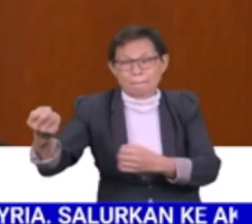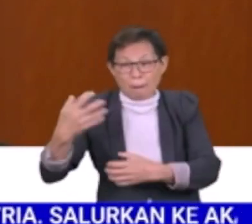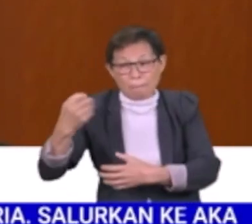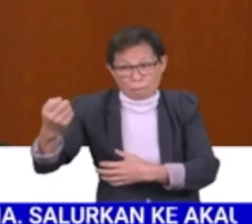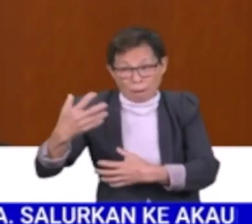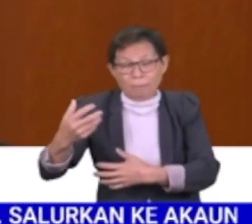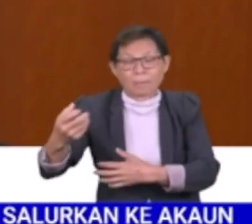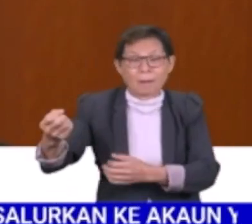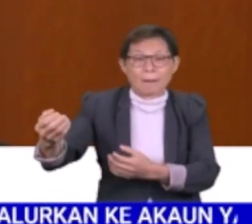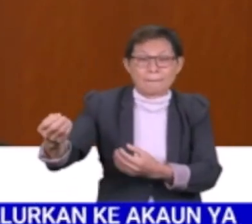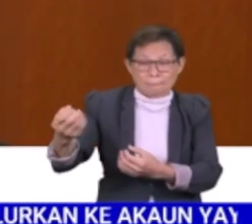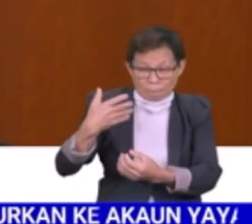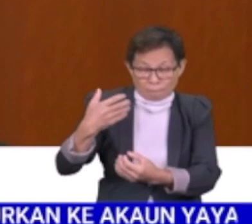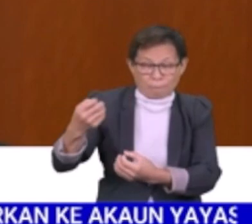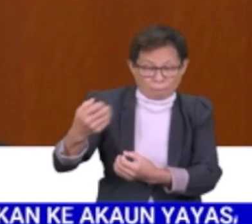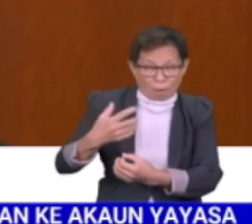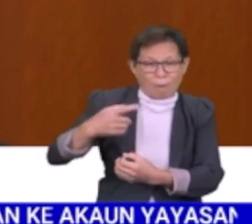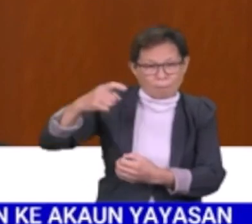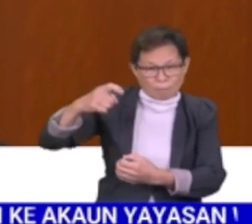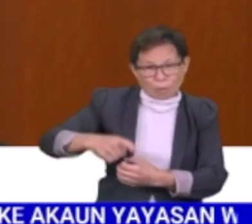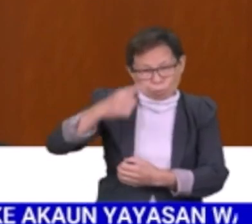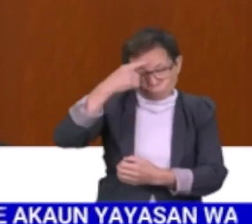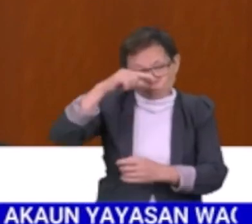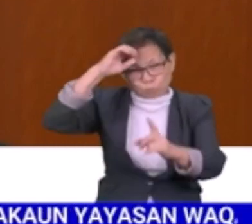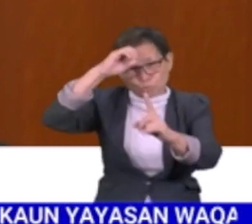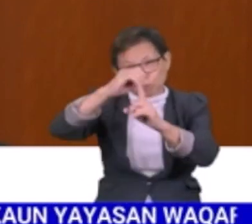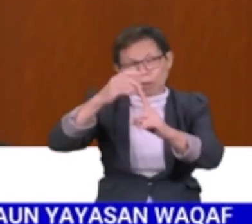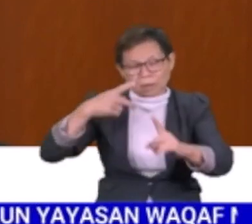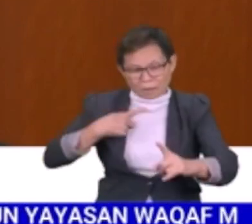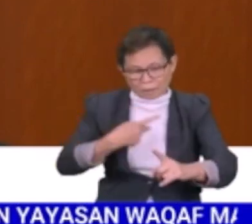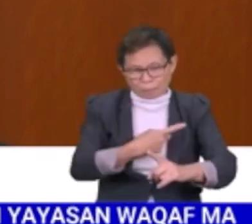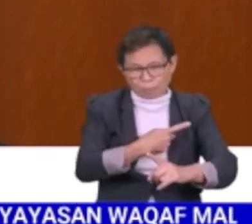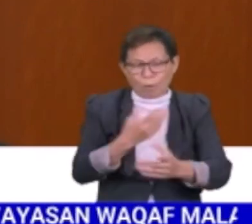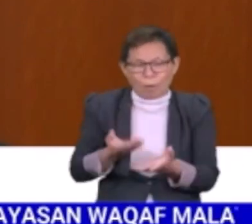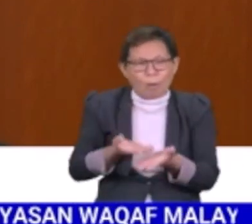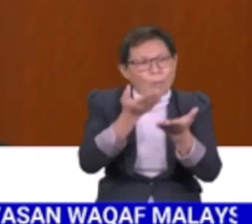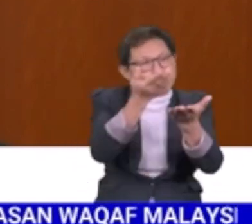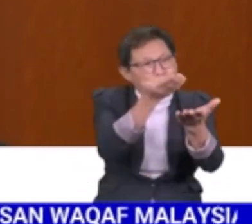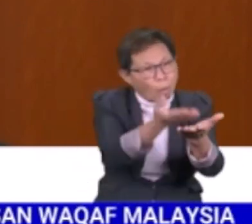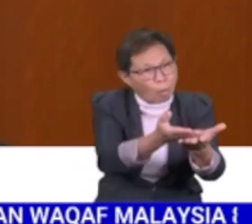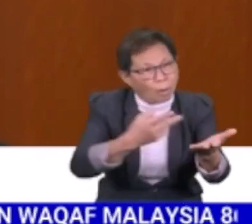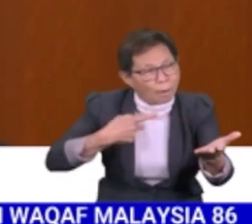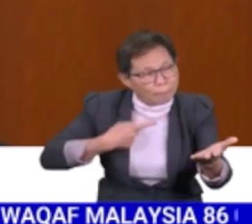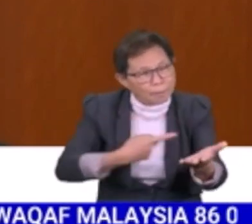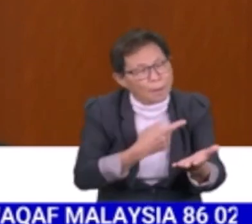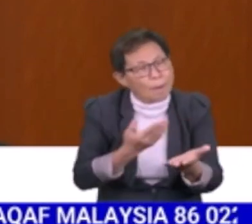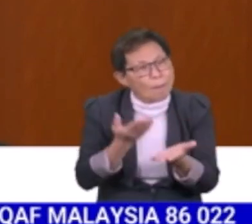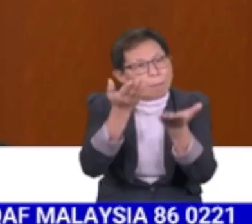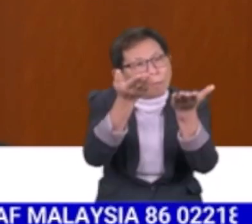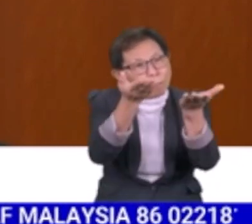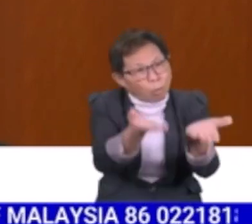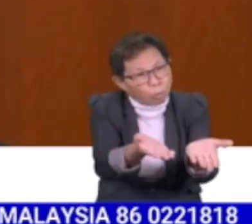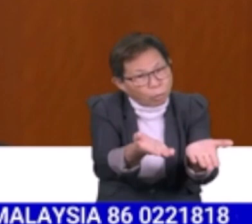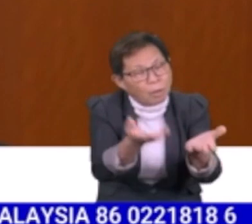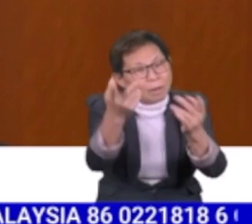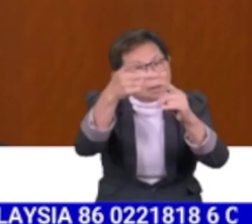yang diperlukan bagi tujuan kami memberi proposal proposal kami kepada